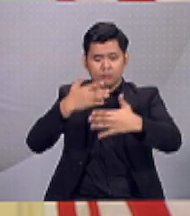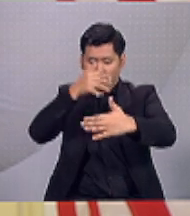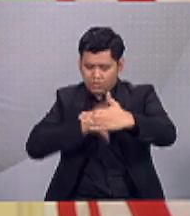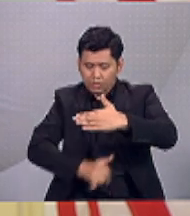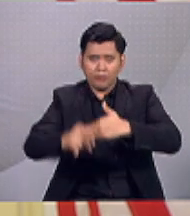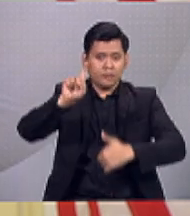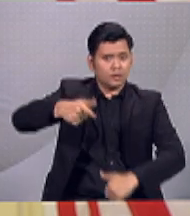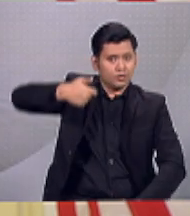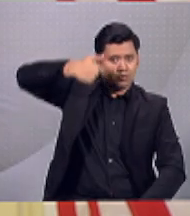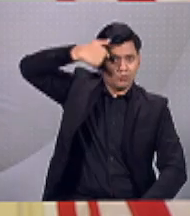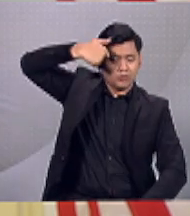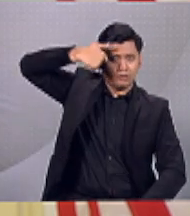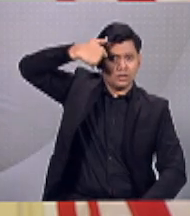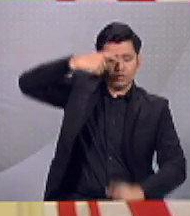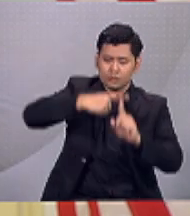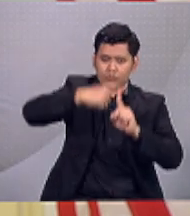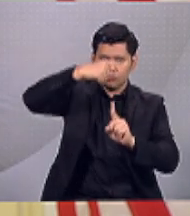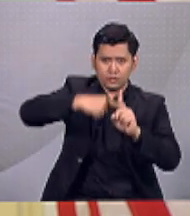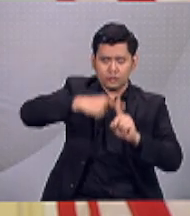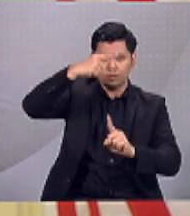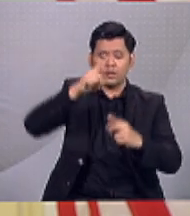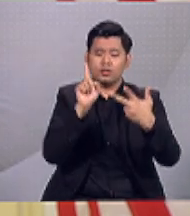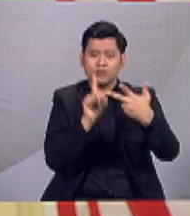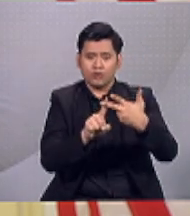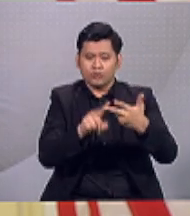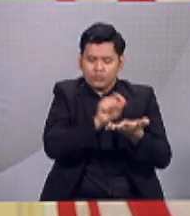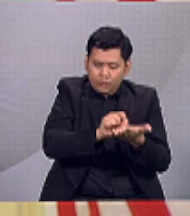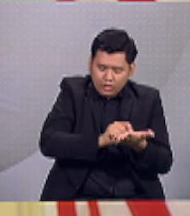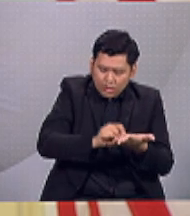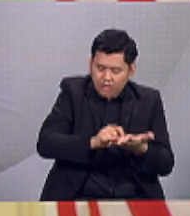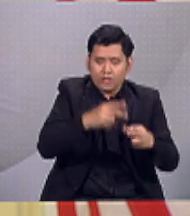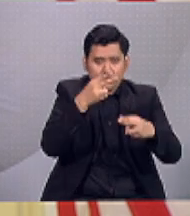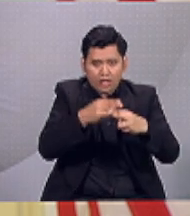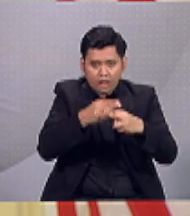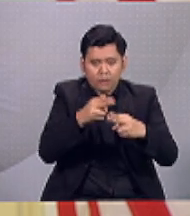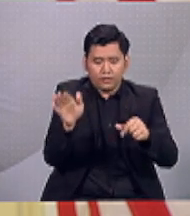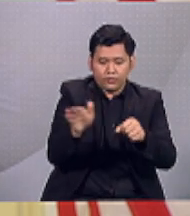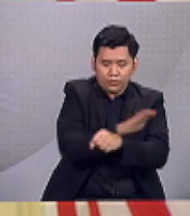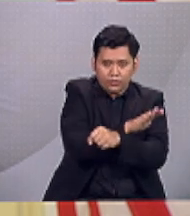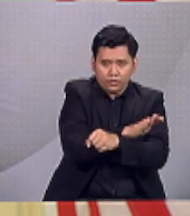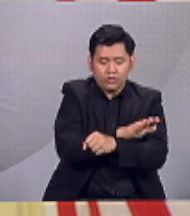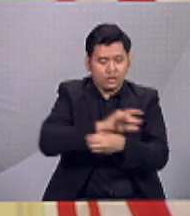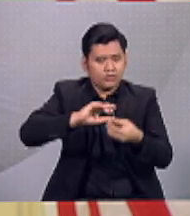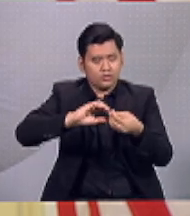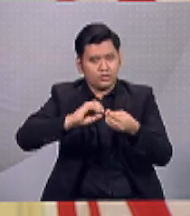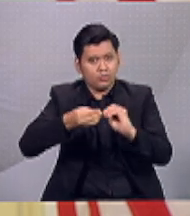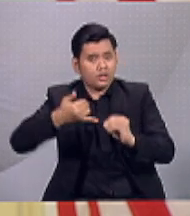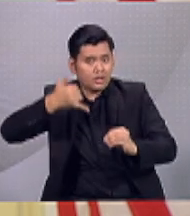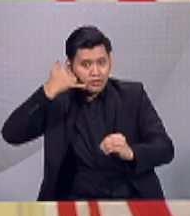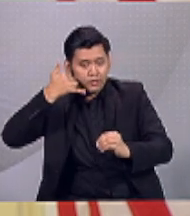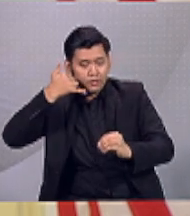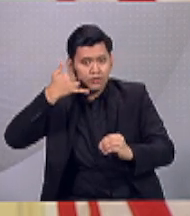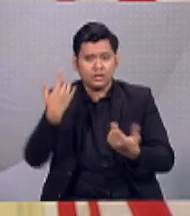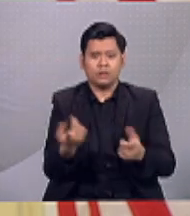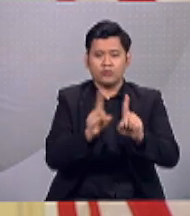restoran. Tulis nombor telefon dan nama penuh sebelum masuk ke restoran. Penjarakan sosial dari